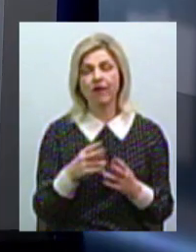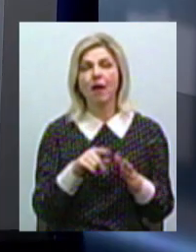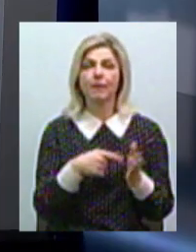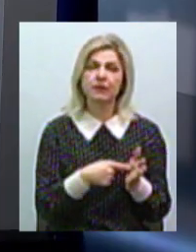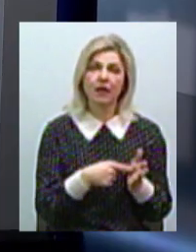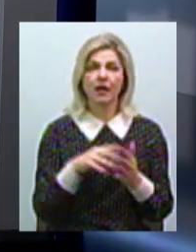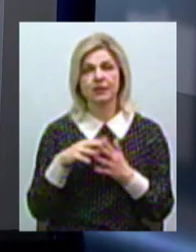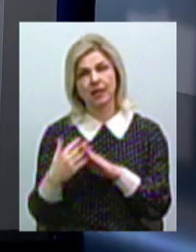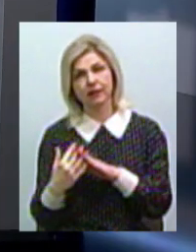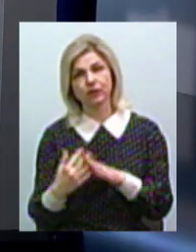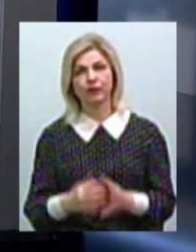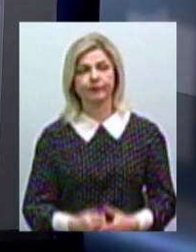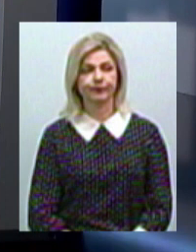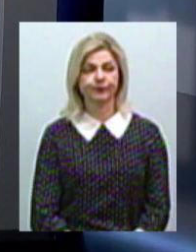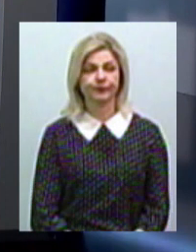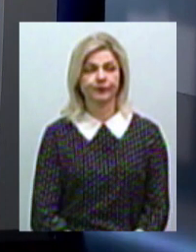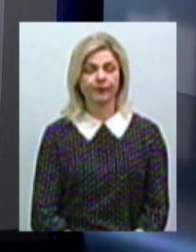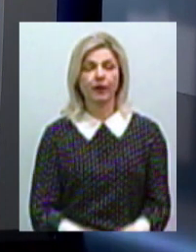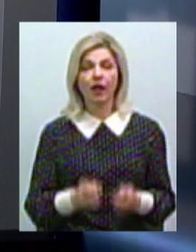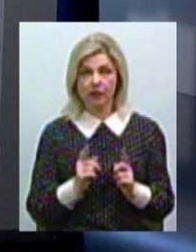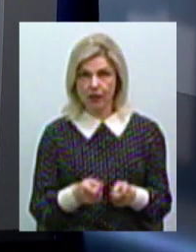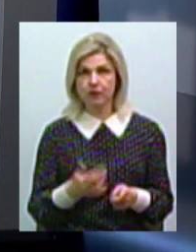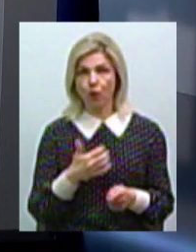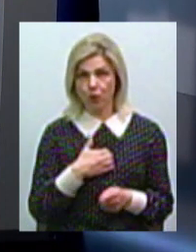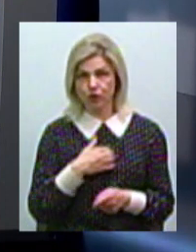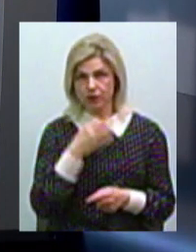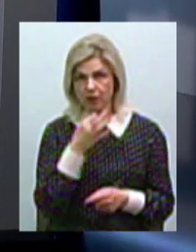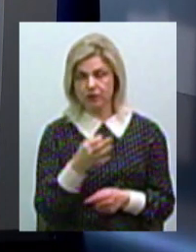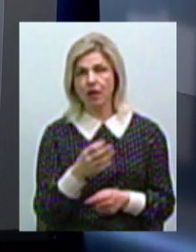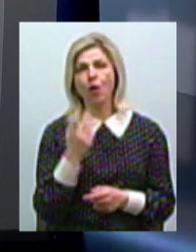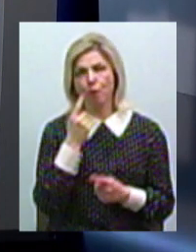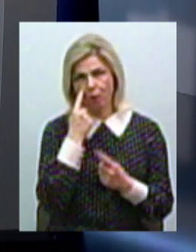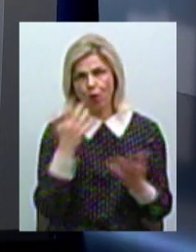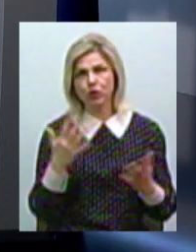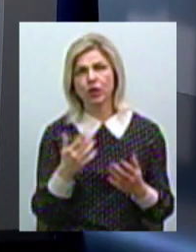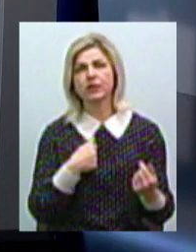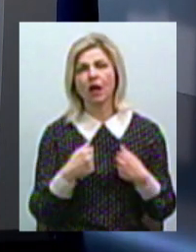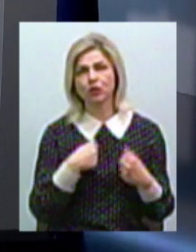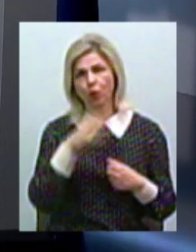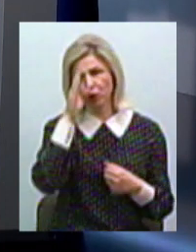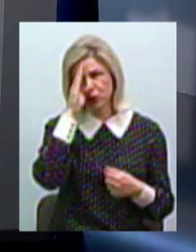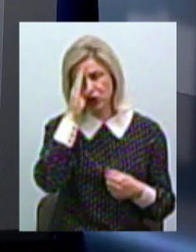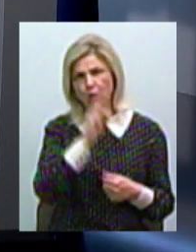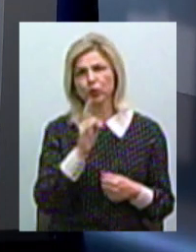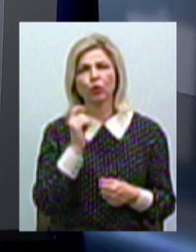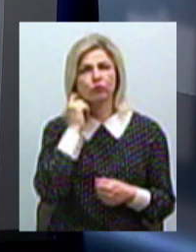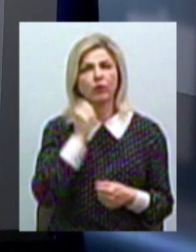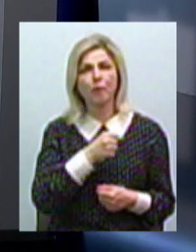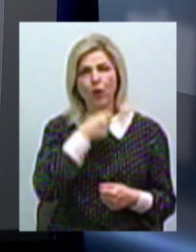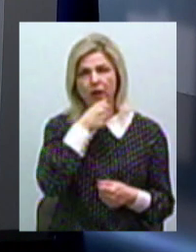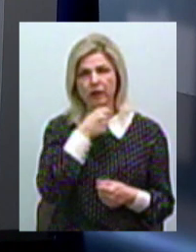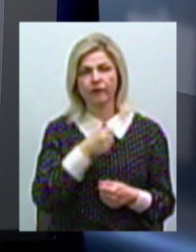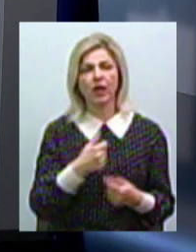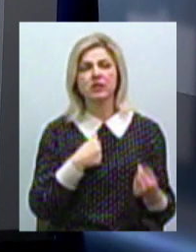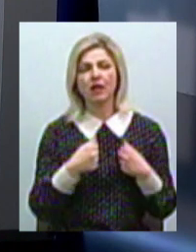селищах? Ну, я хочу підтримати Олександра, дійсно сказати про те, що, як правило, страждають чоловіки, які вже більш похилого віку, страждають